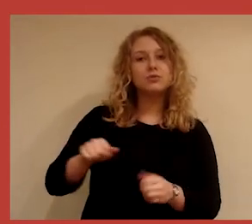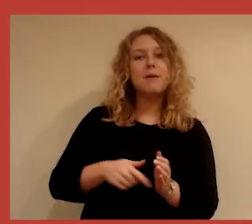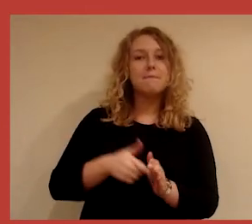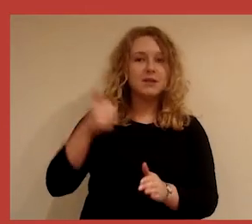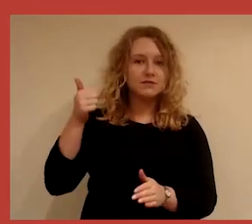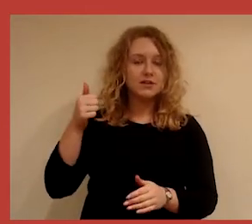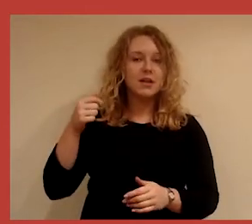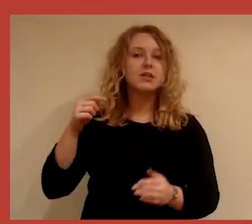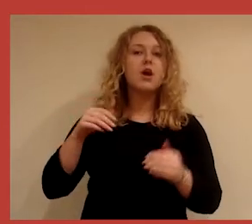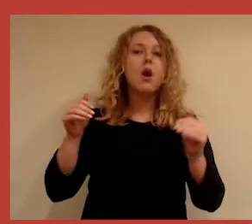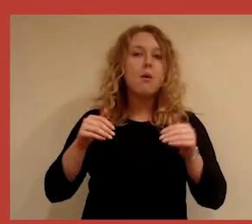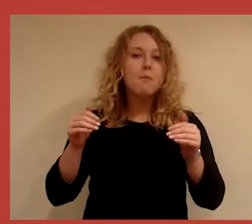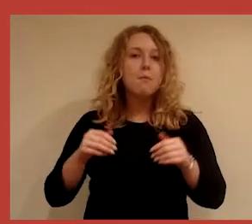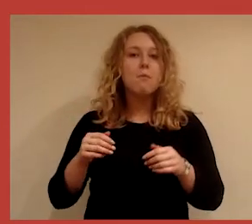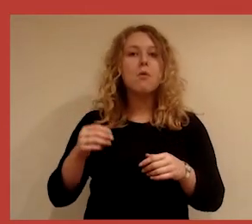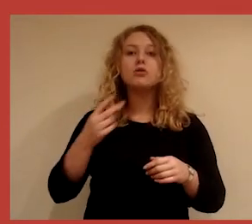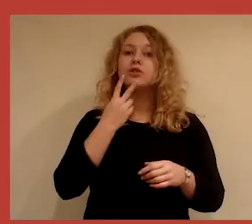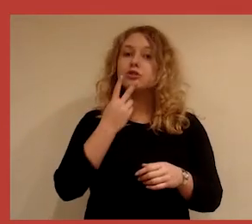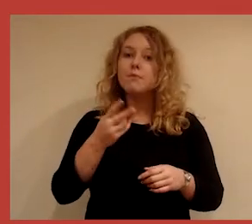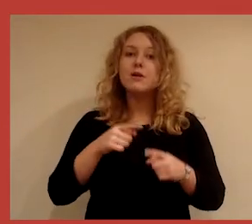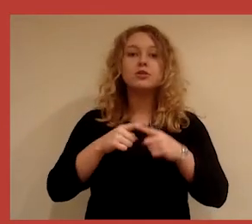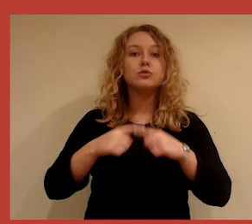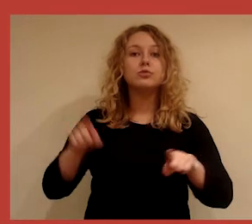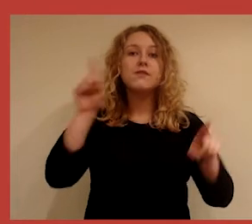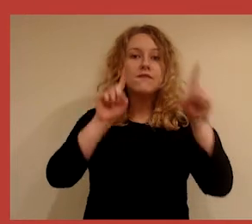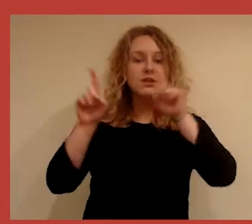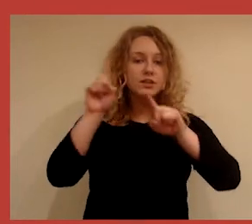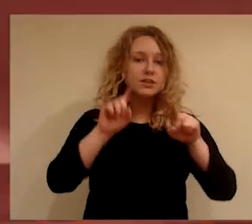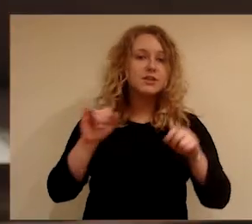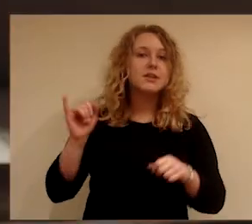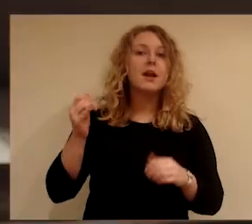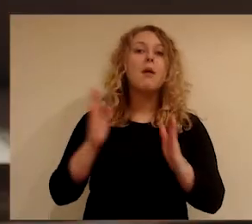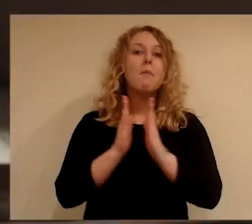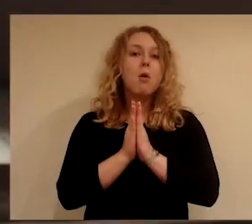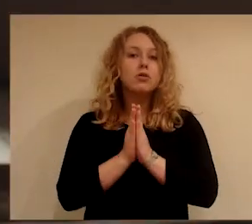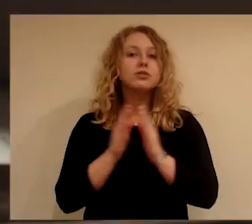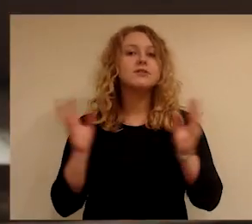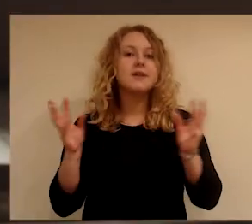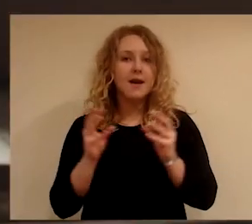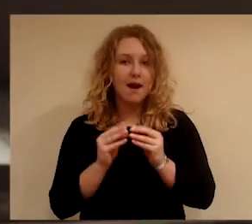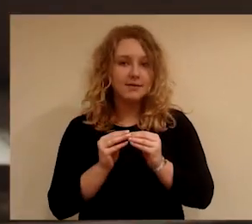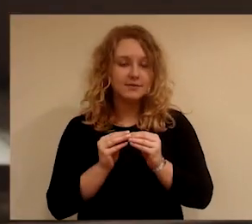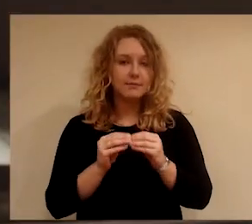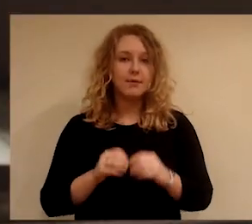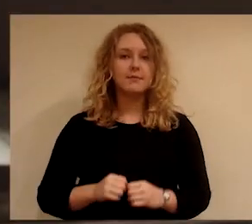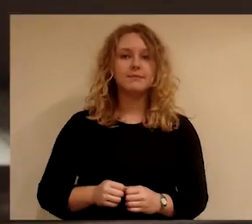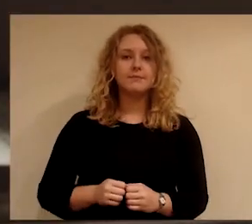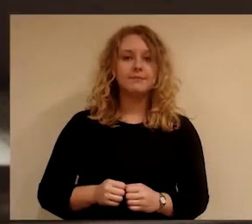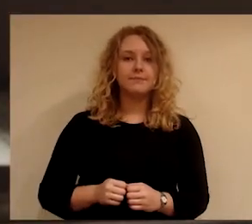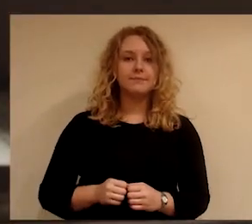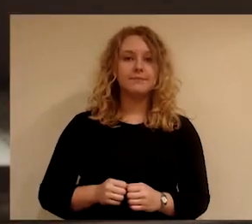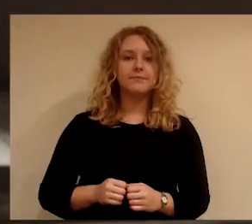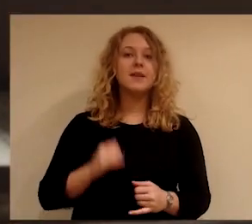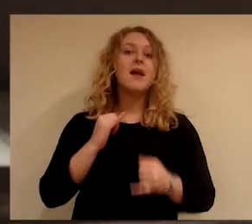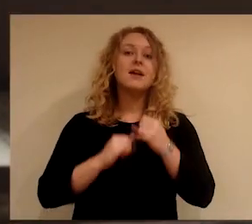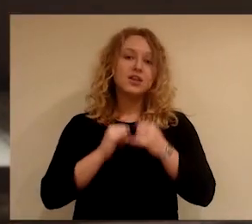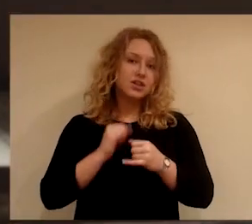raz, teraz będziesz mógł usłyszeć krótkie wyjaśnienie, jak możesz modlić się razem z naszą medytacyjną